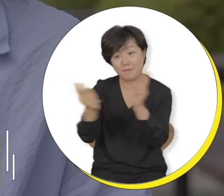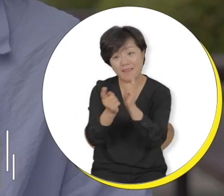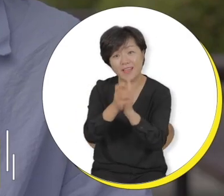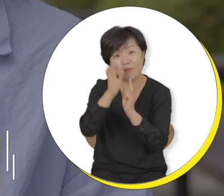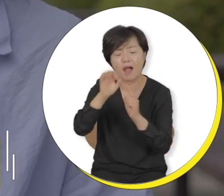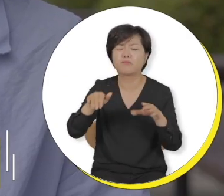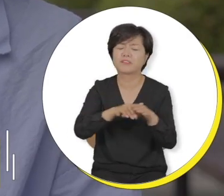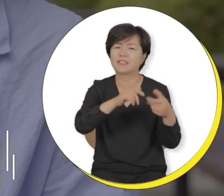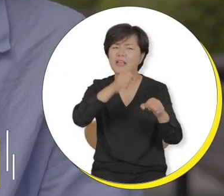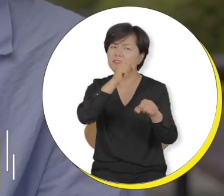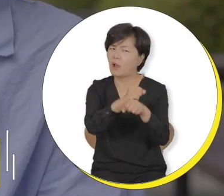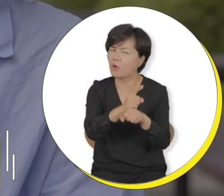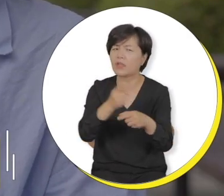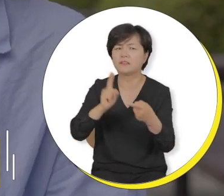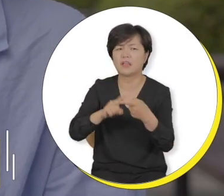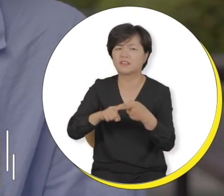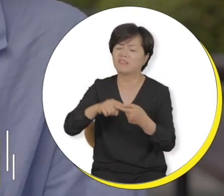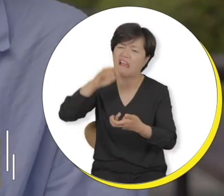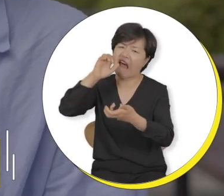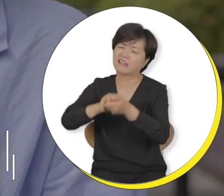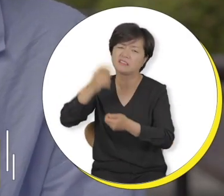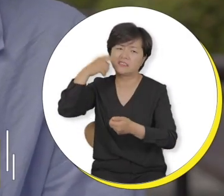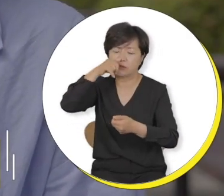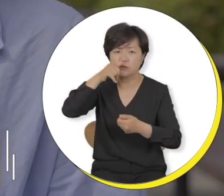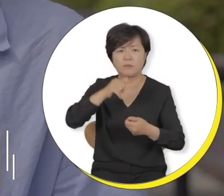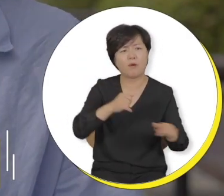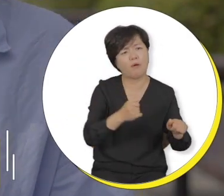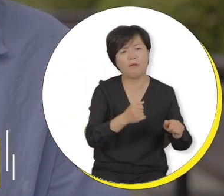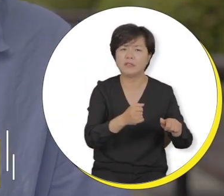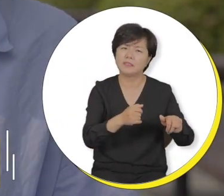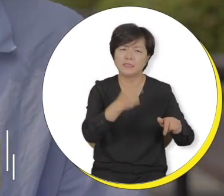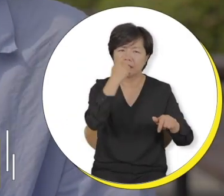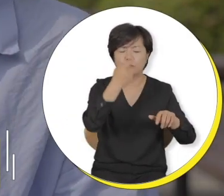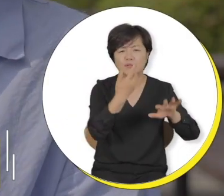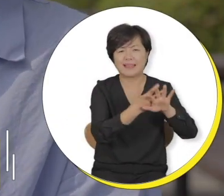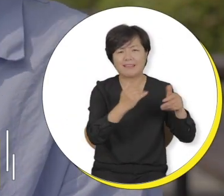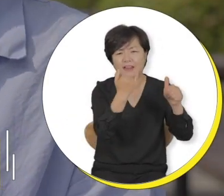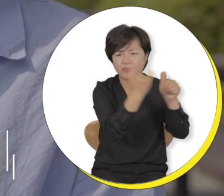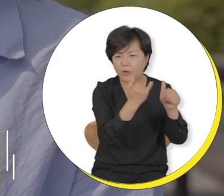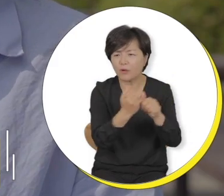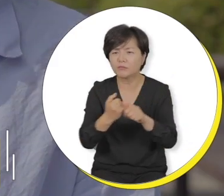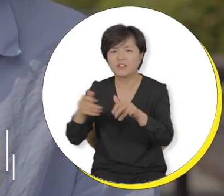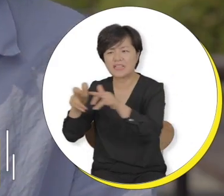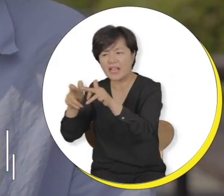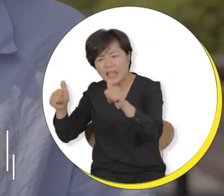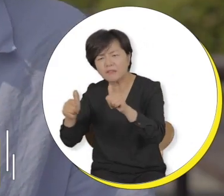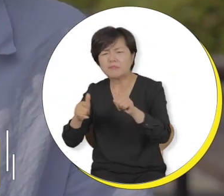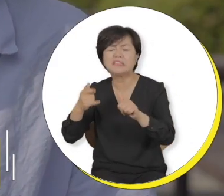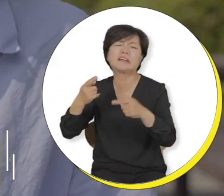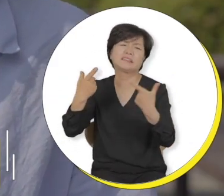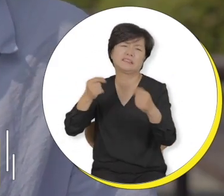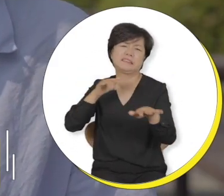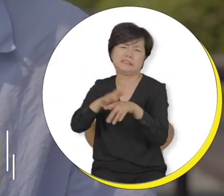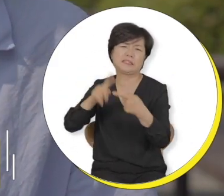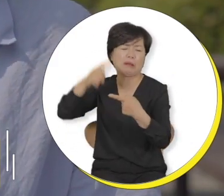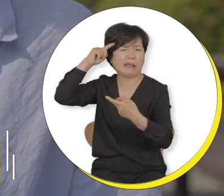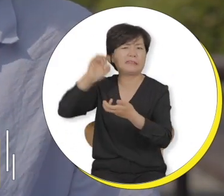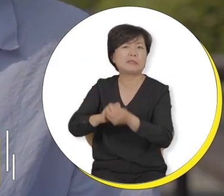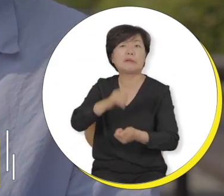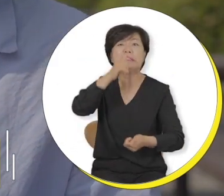문화 다양성 하면은 굉장히 한정적으로 예를 들면 다문화라든지 장애인이라든지 이런 부분으로 한정되어 있는 것들을 많이